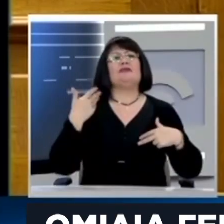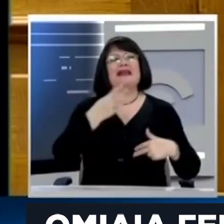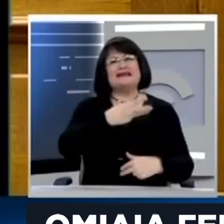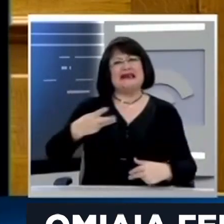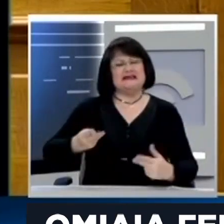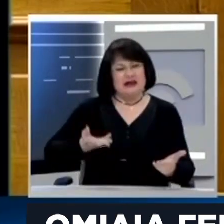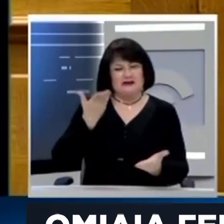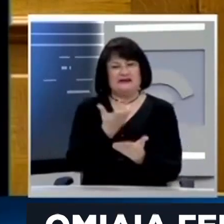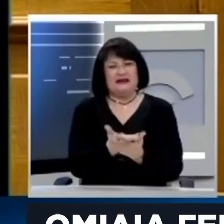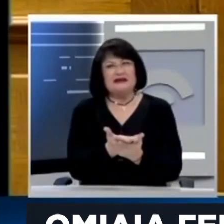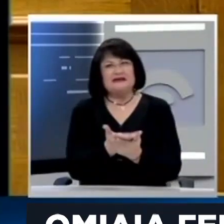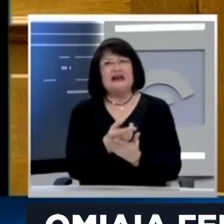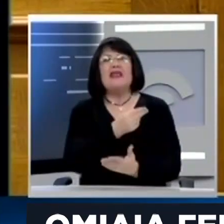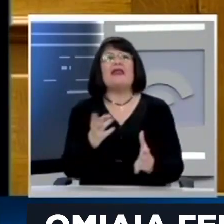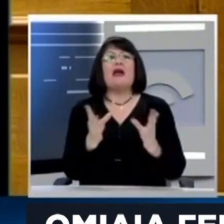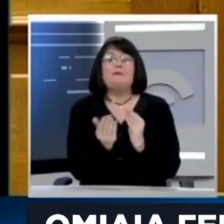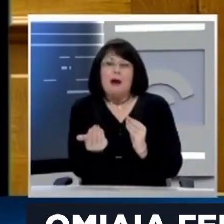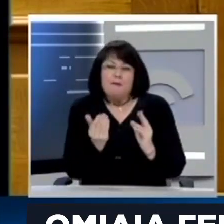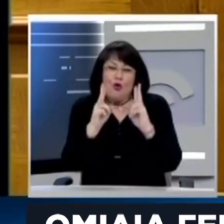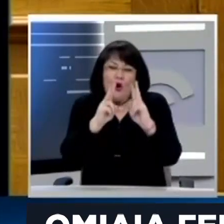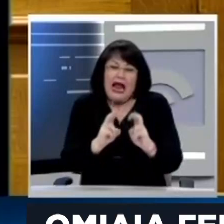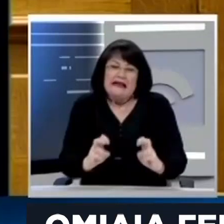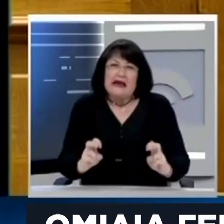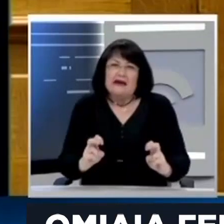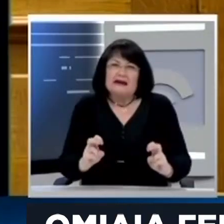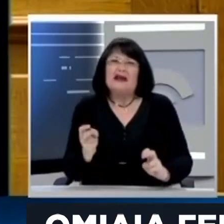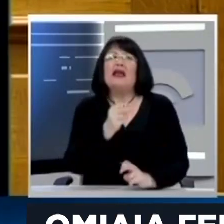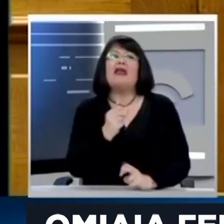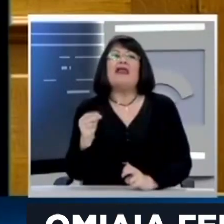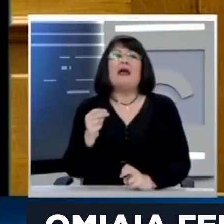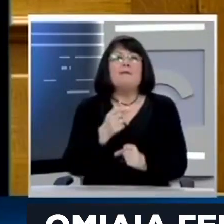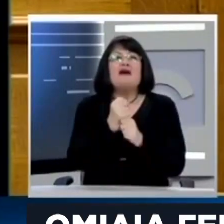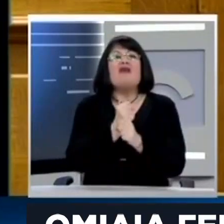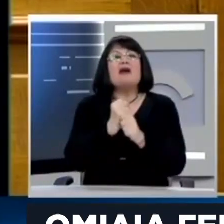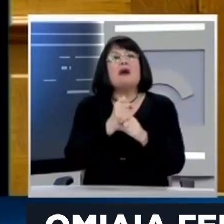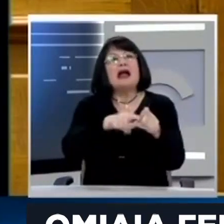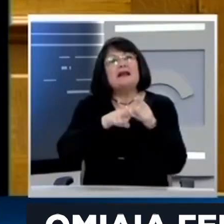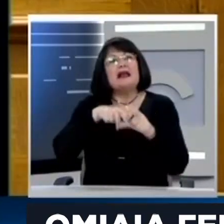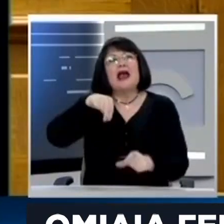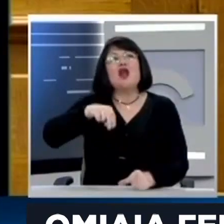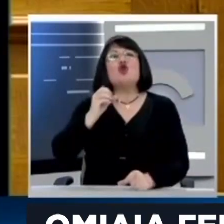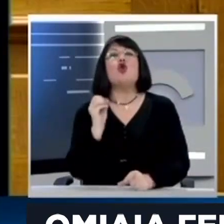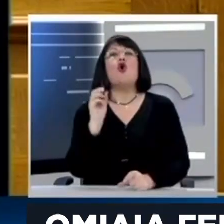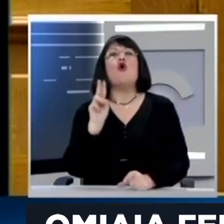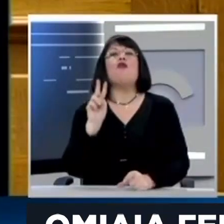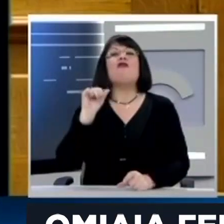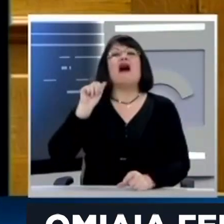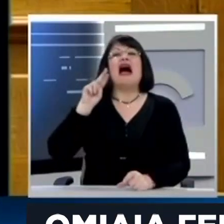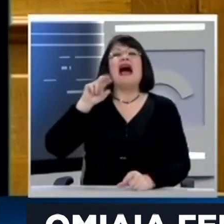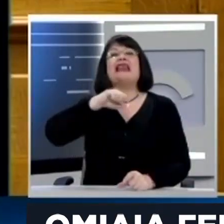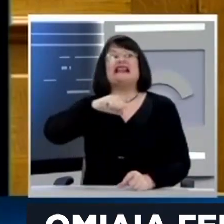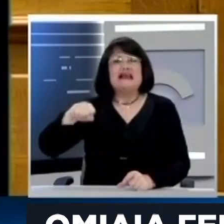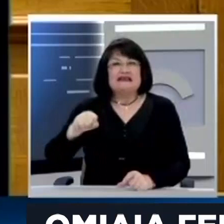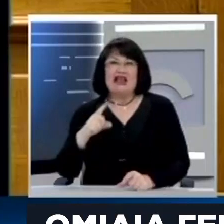ΣΥΡΙΖΑ για την προκαταρκτική εξέταση της υπόθεσης Νοβάρτης. 10 πολιτικά στελέχη της